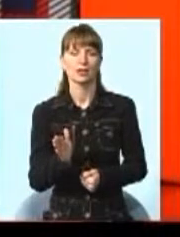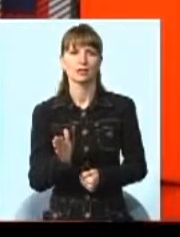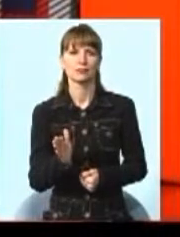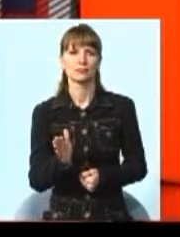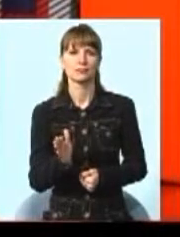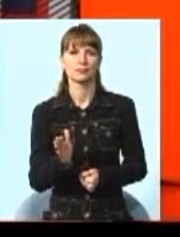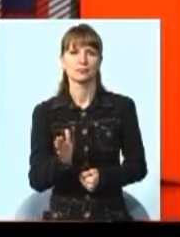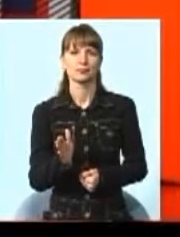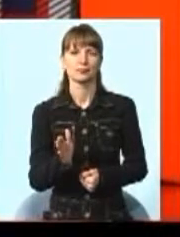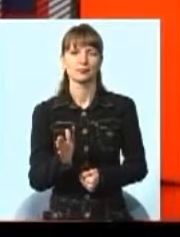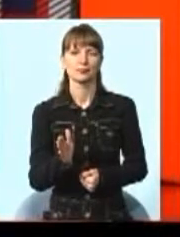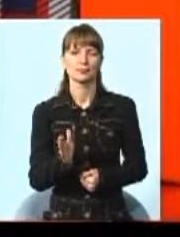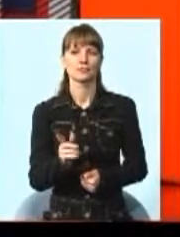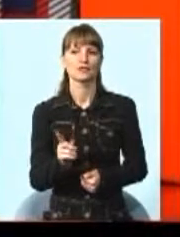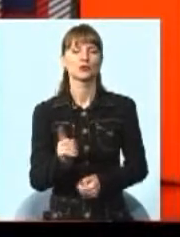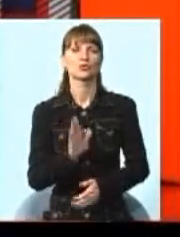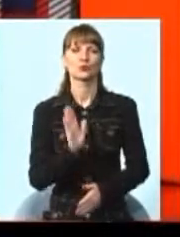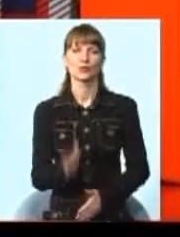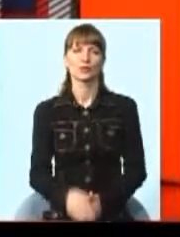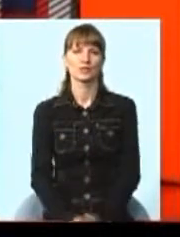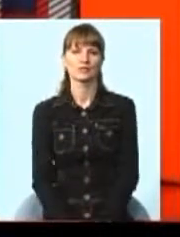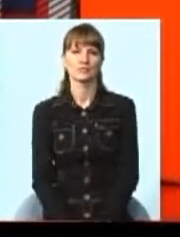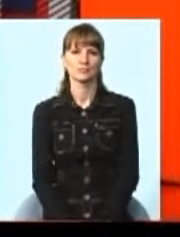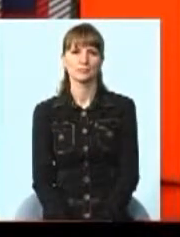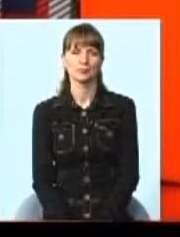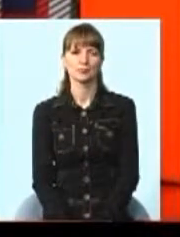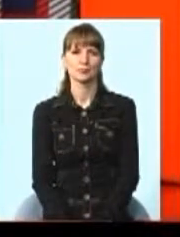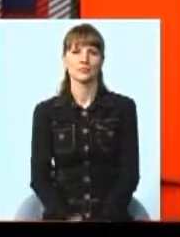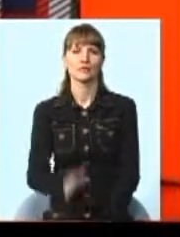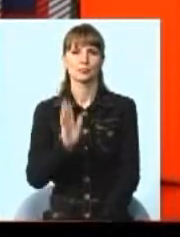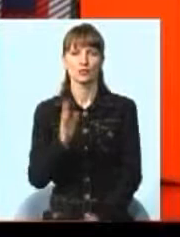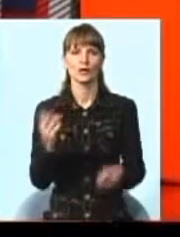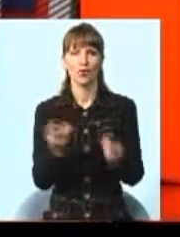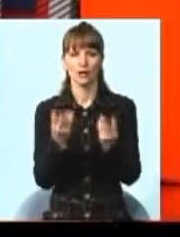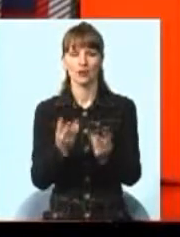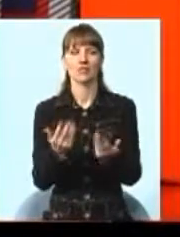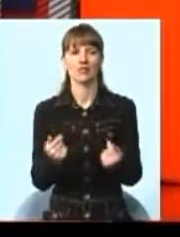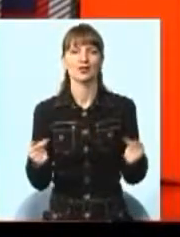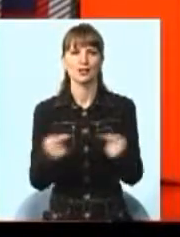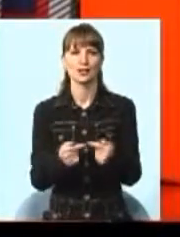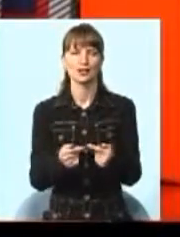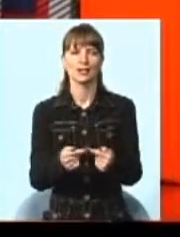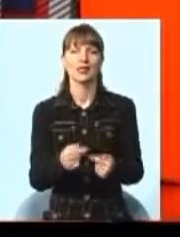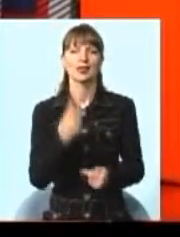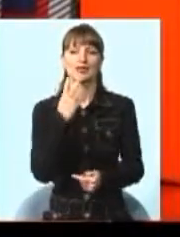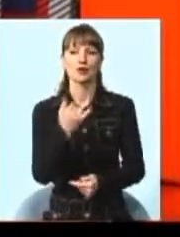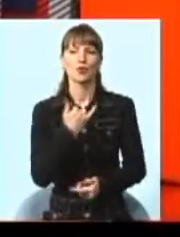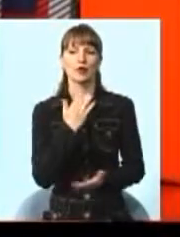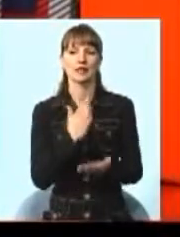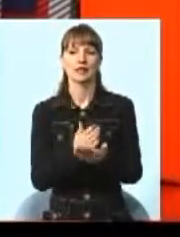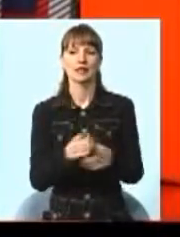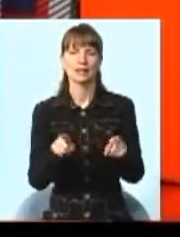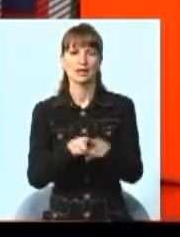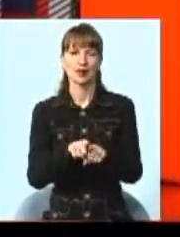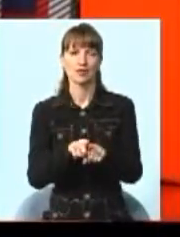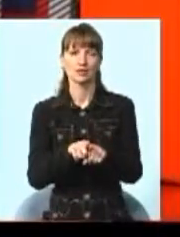То буде... Ну, з ним що станеться? Він згорить. Згорить, все вірно. Але, от дивіться, у мене є ось